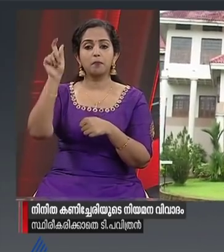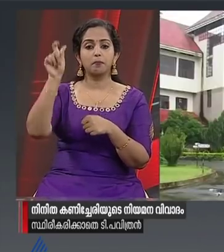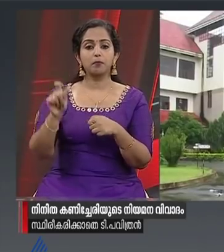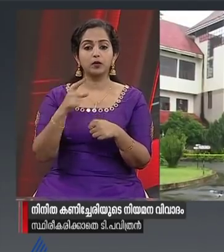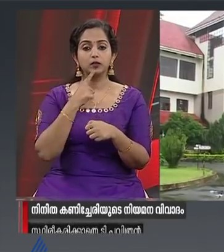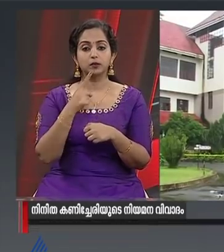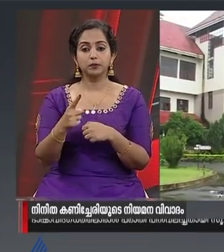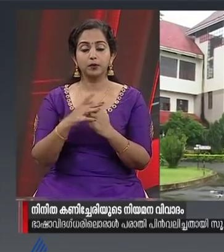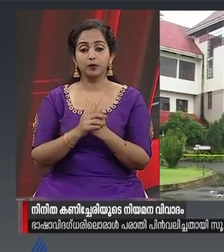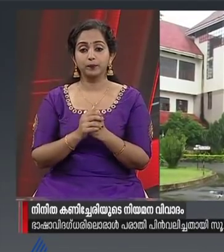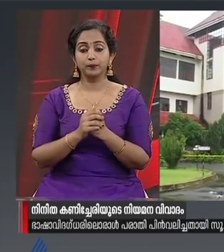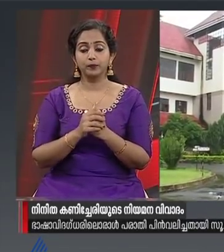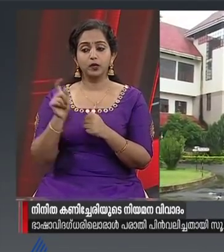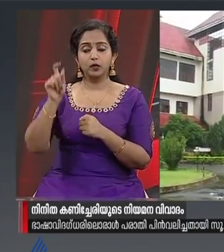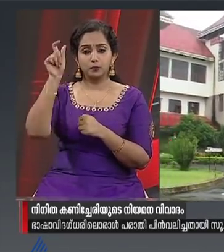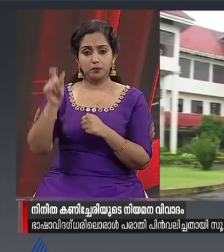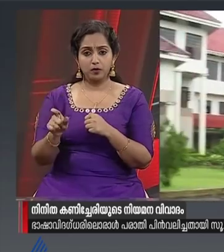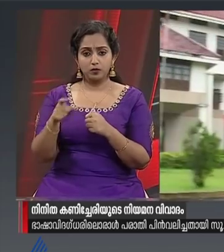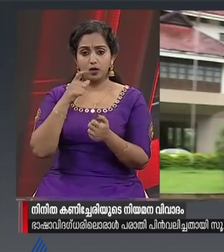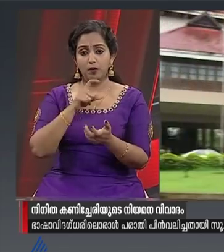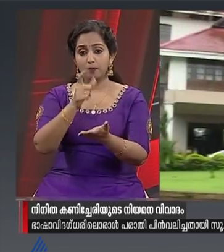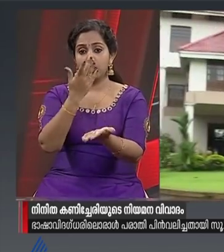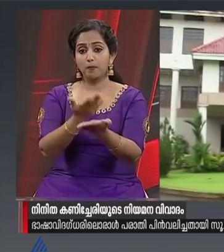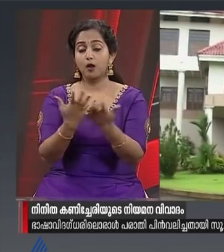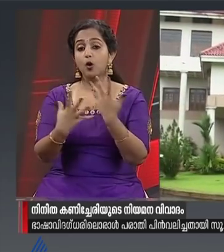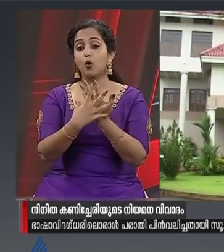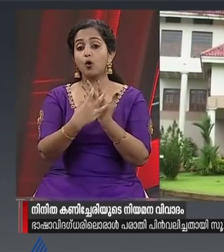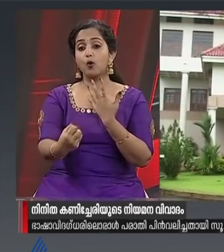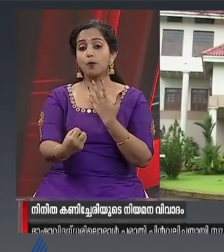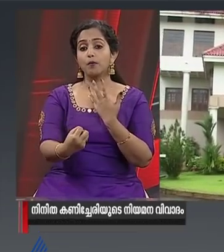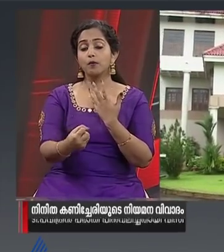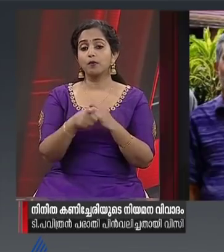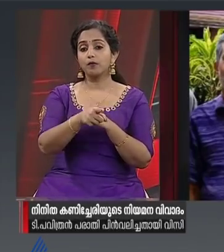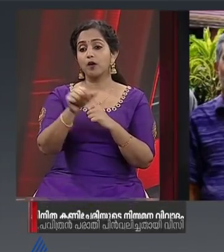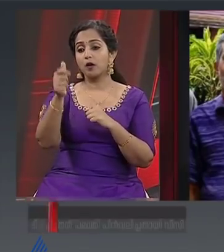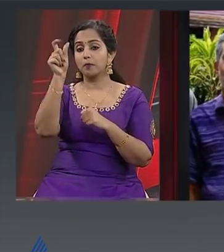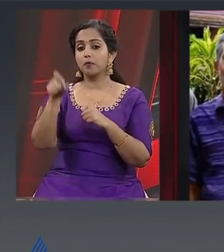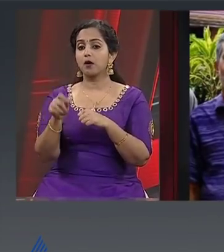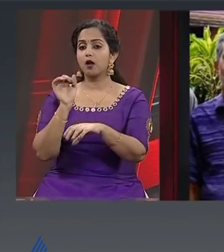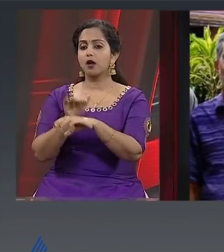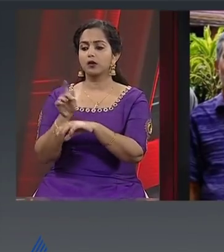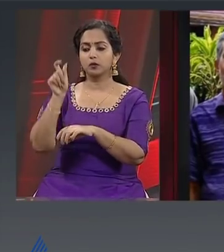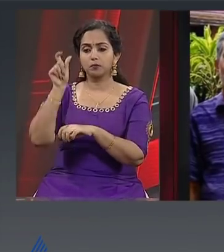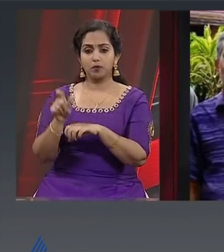ഡോക്ടർ പവിത്രനിൽ നിന്ന് പരാതിക്കത്തിന്റെ കോപ്പി വാങ്ങി നിനിതയ്ക്ക് അയച്ചതും ഇയാളാകാമെന്നാണ് സൂചന.